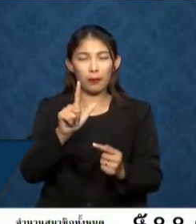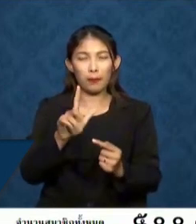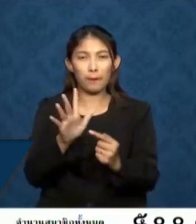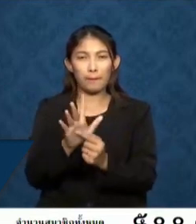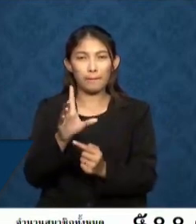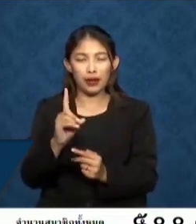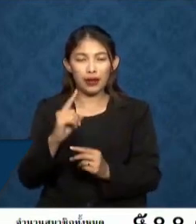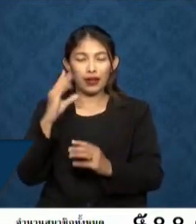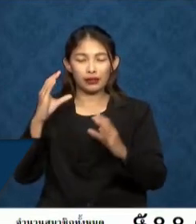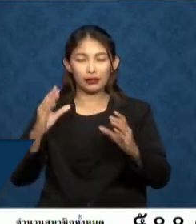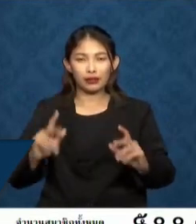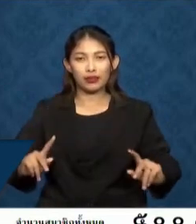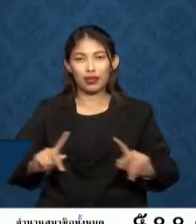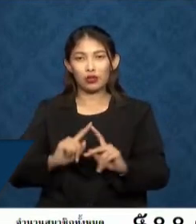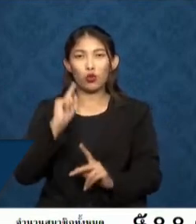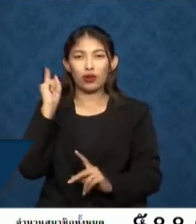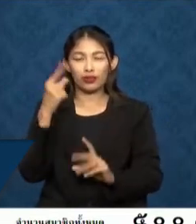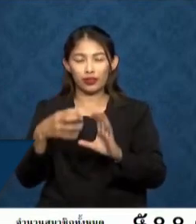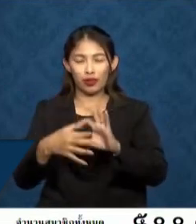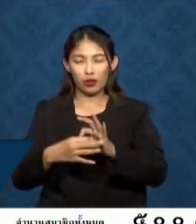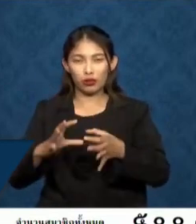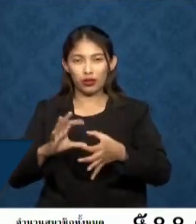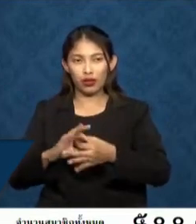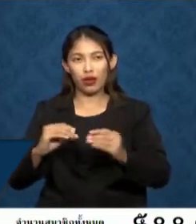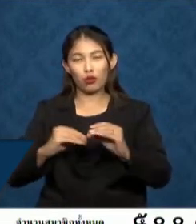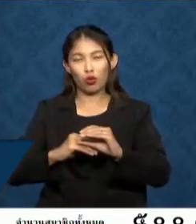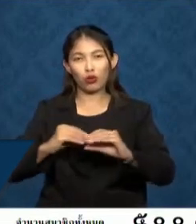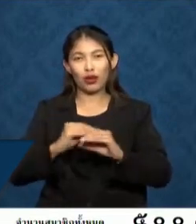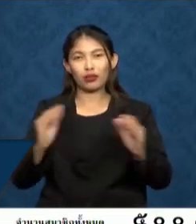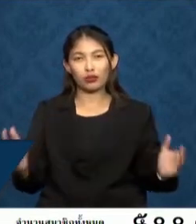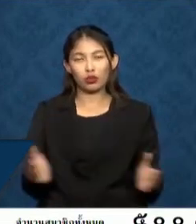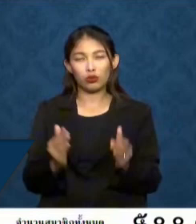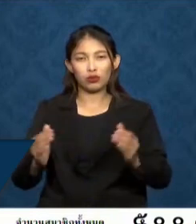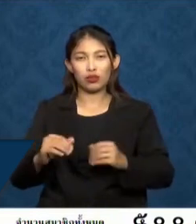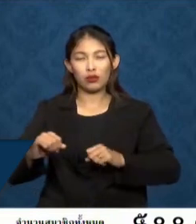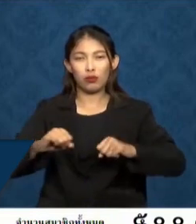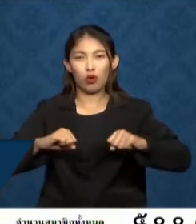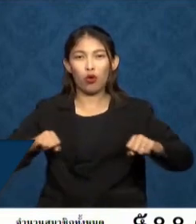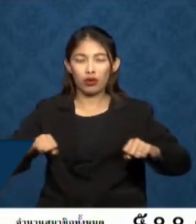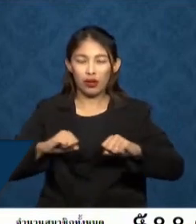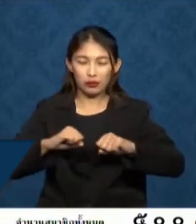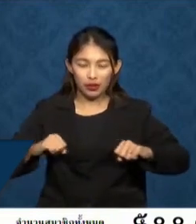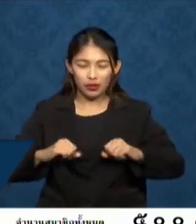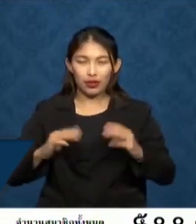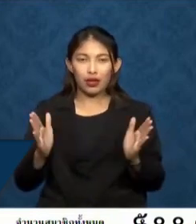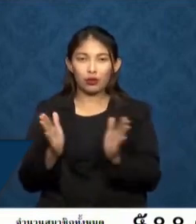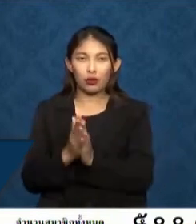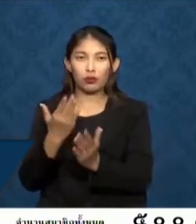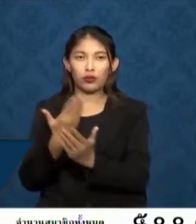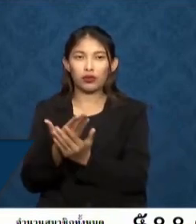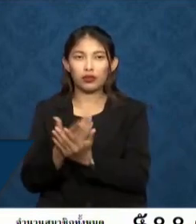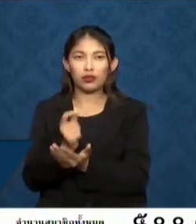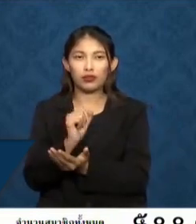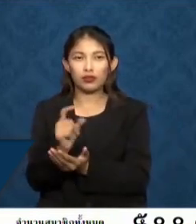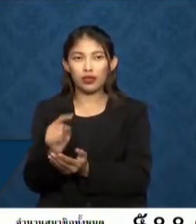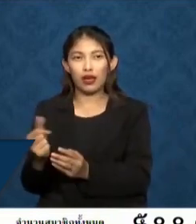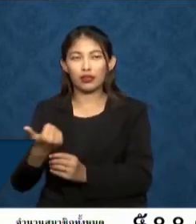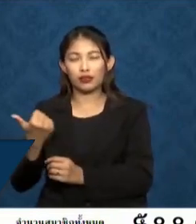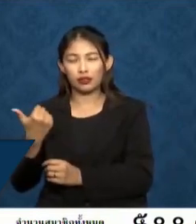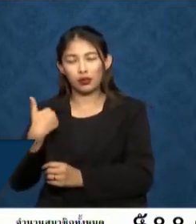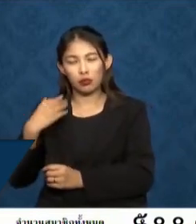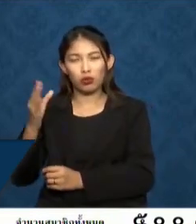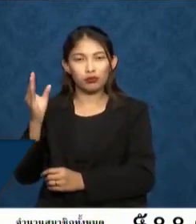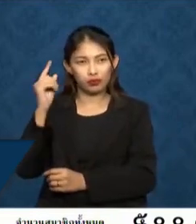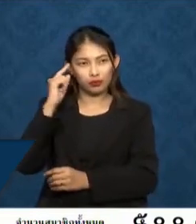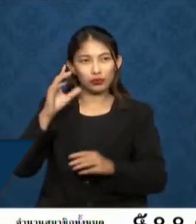การท่องเที่ยวและกีฬานะครับในส่วนของโครงการส่งเสริมการออกกำลังกายและงบรายจ่ายอื่นนะครับผมเห็นด้วยกับการป